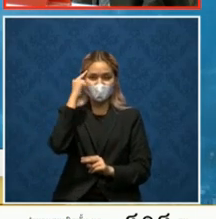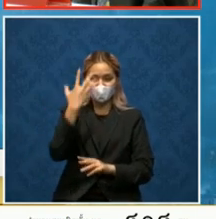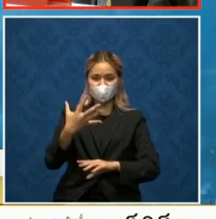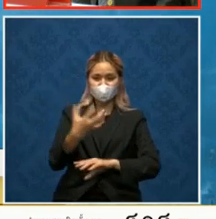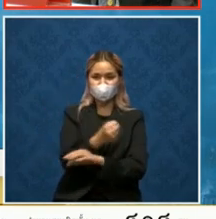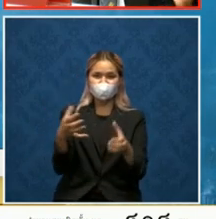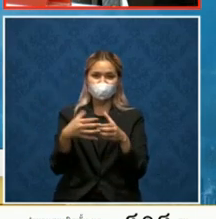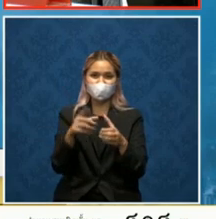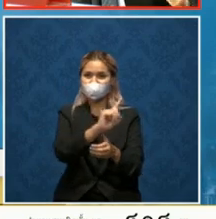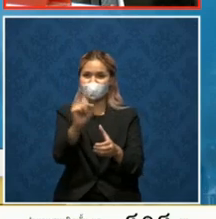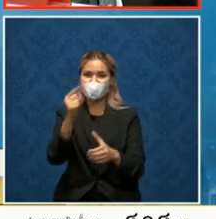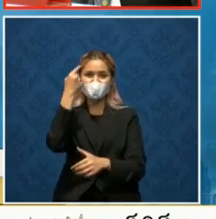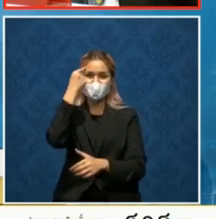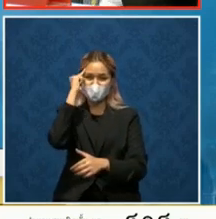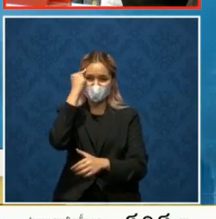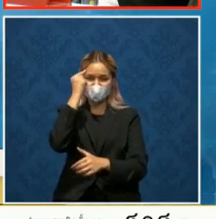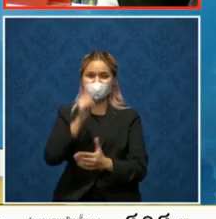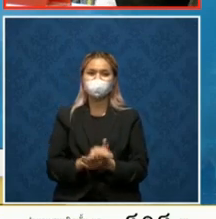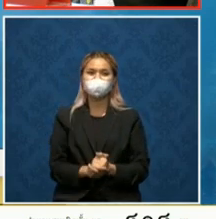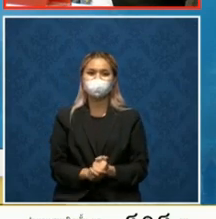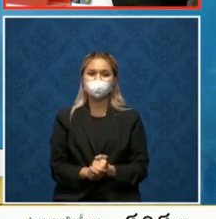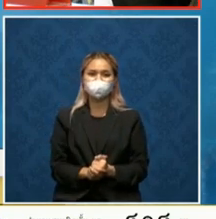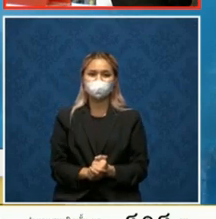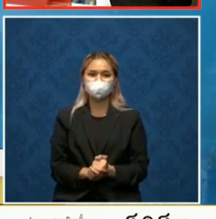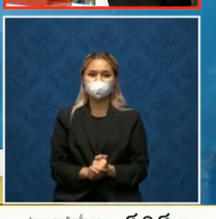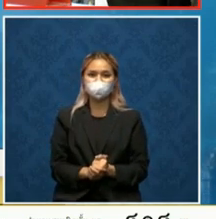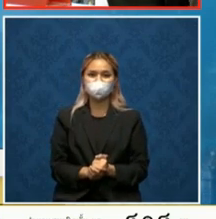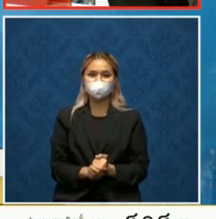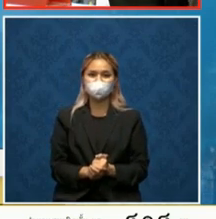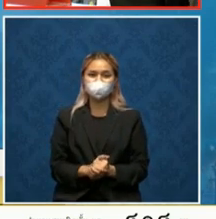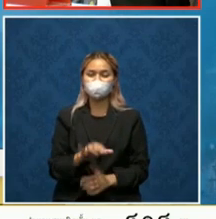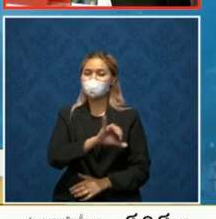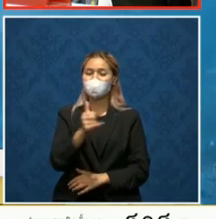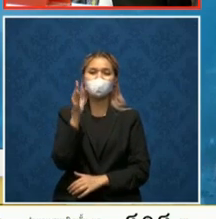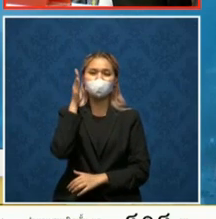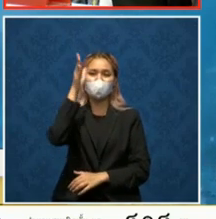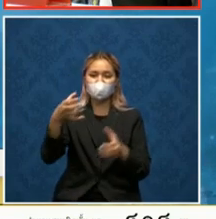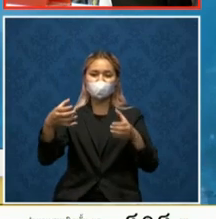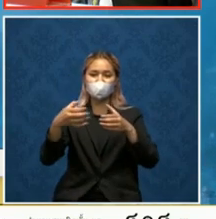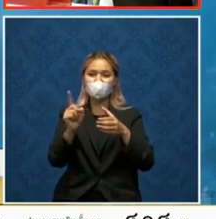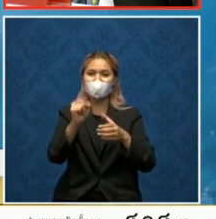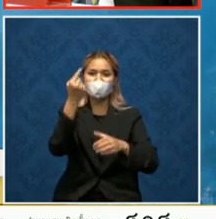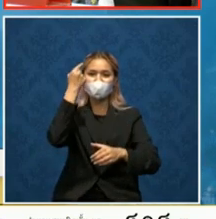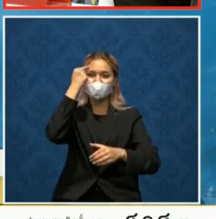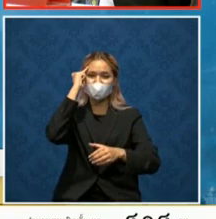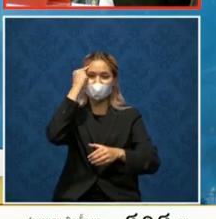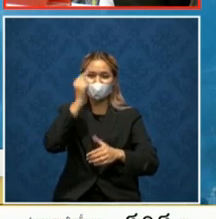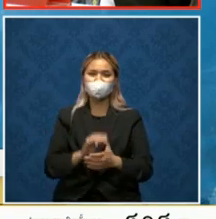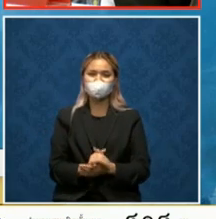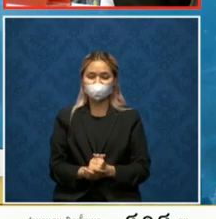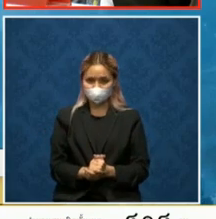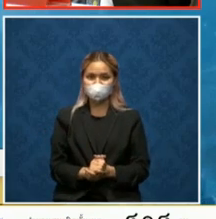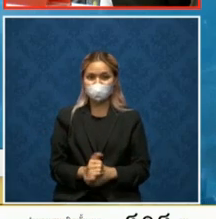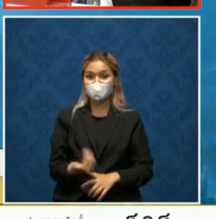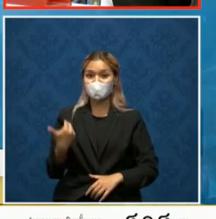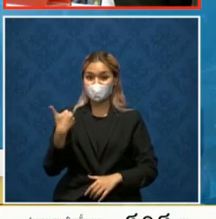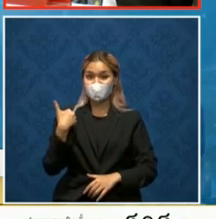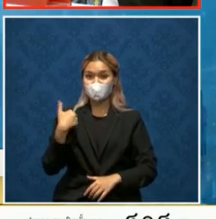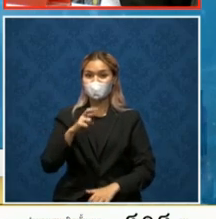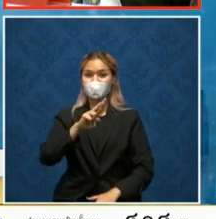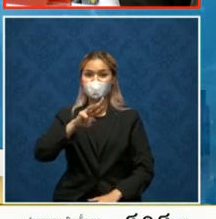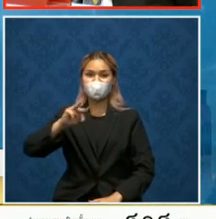เพราะกลุ่มแรกไม่รู้จะอยู่พรรคไหนในภาคหน้าแต่อีกคนหนึ่งได้กลุ่มหนึ่งยังเป็นรัฐมนตรี